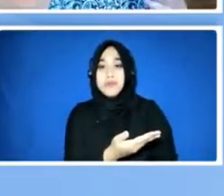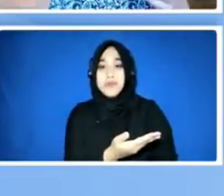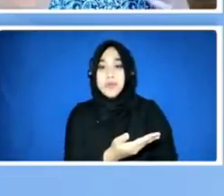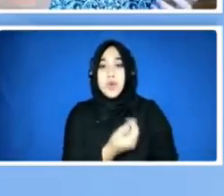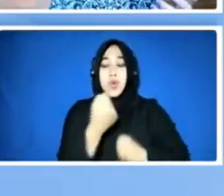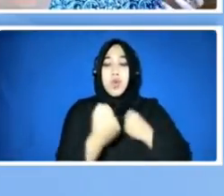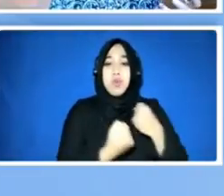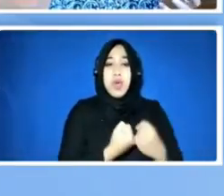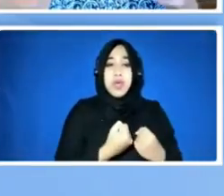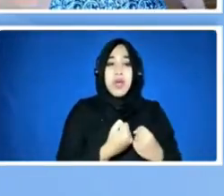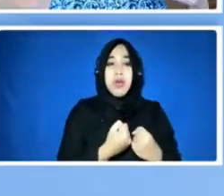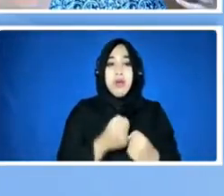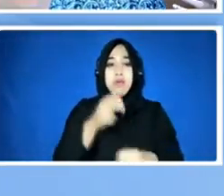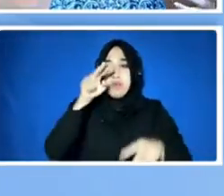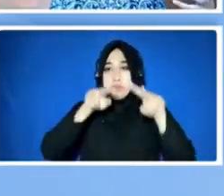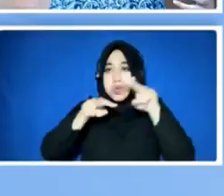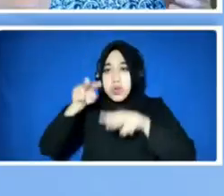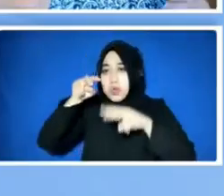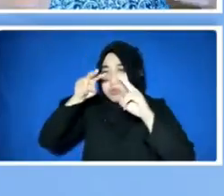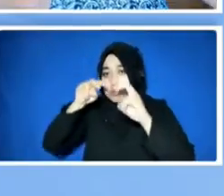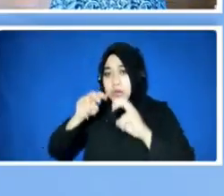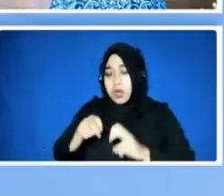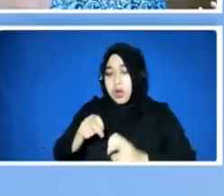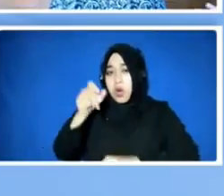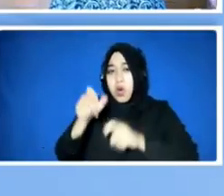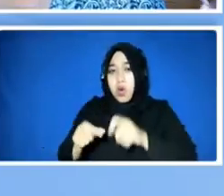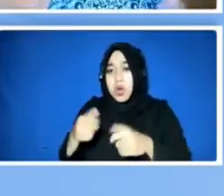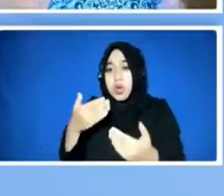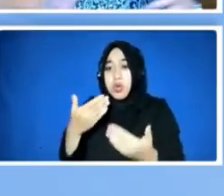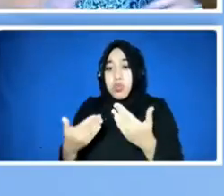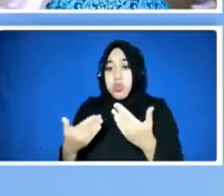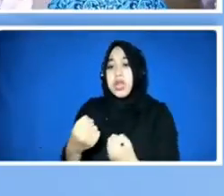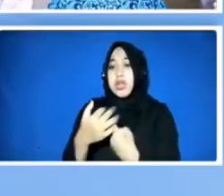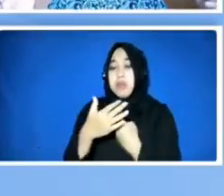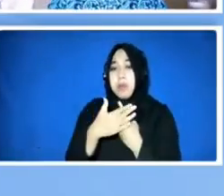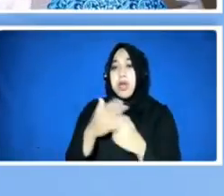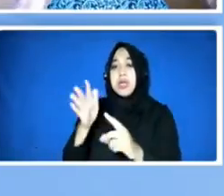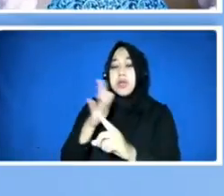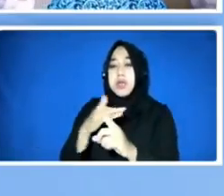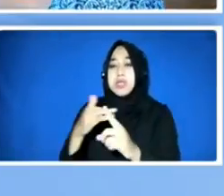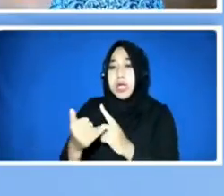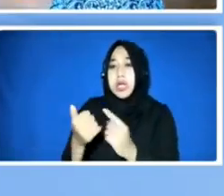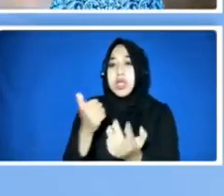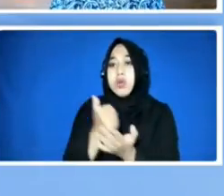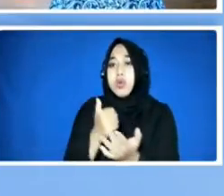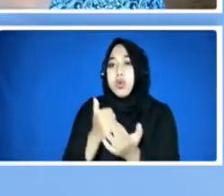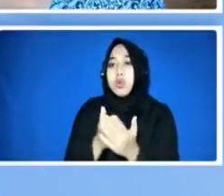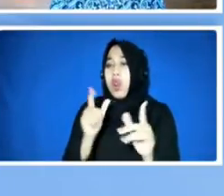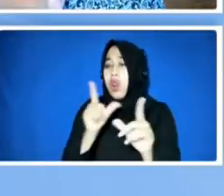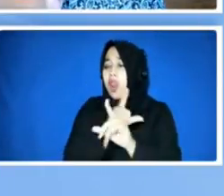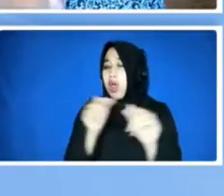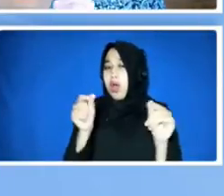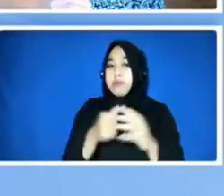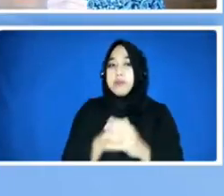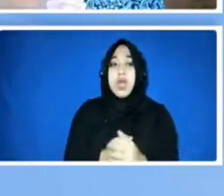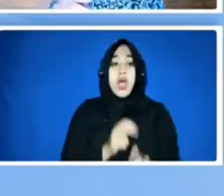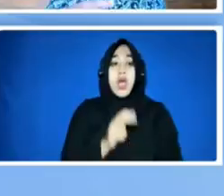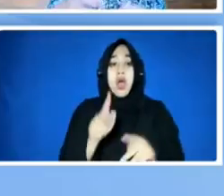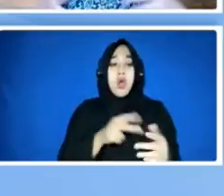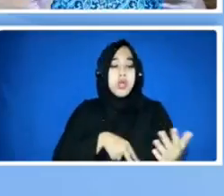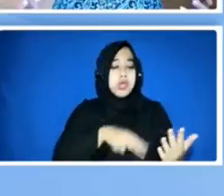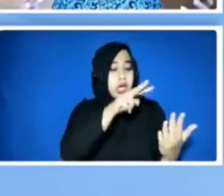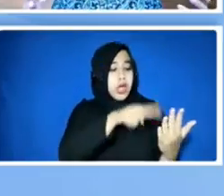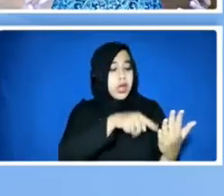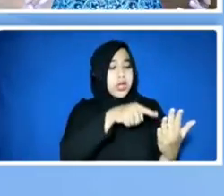untuk menelusuri orang-orang yang kemungkinan terpapar di masyarakat yang begitu kompleks. Nah, kalau kita lihat di